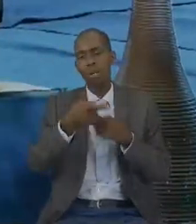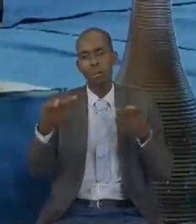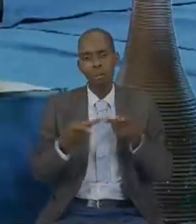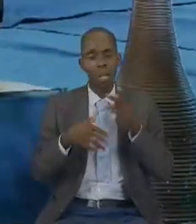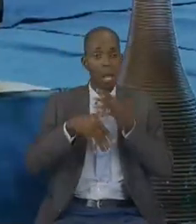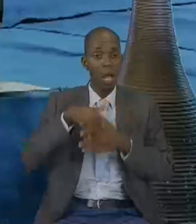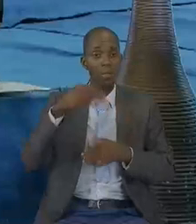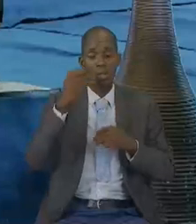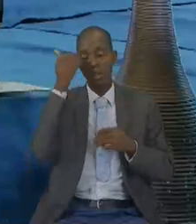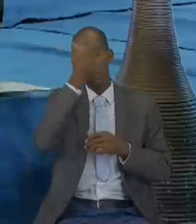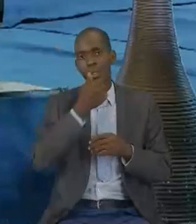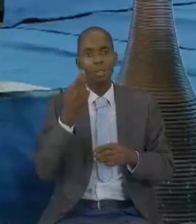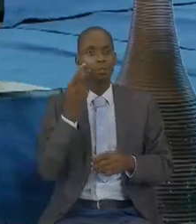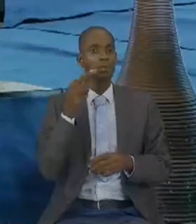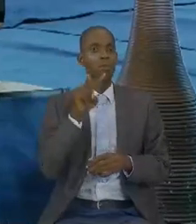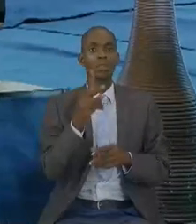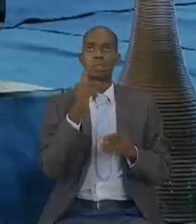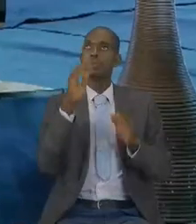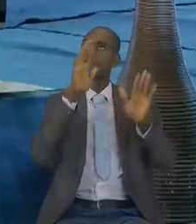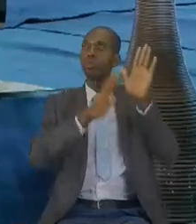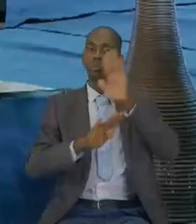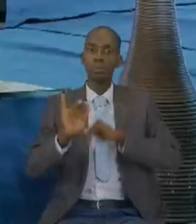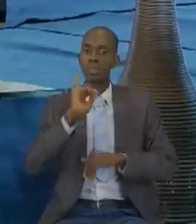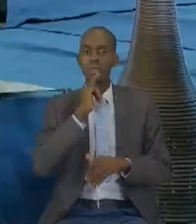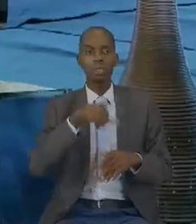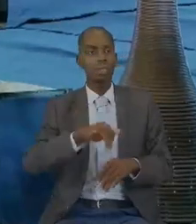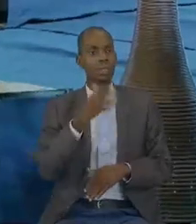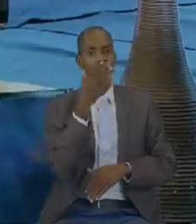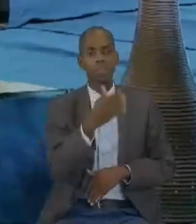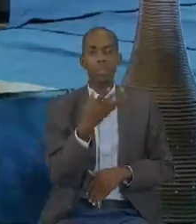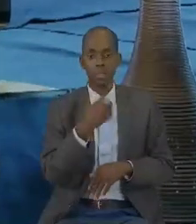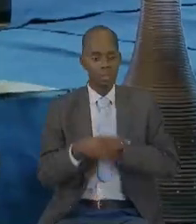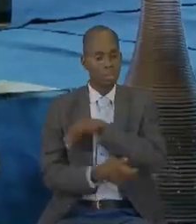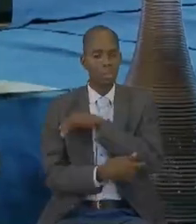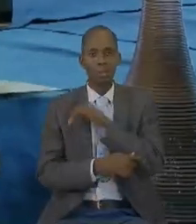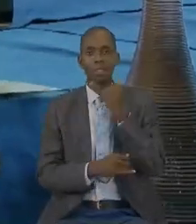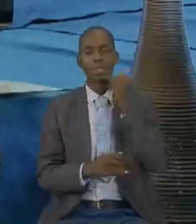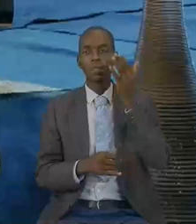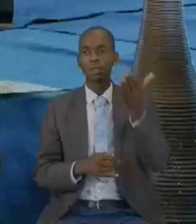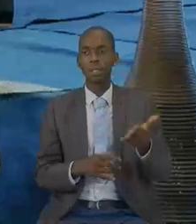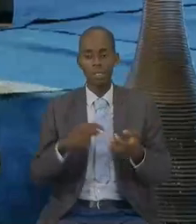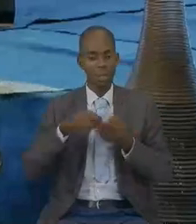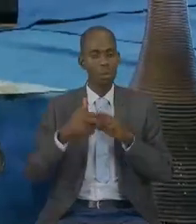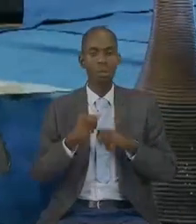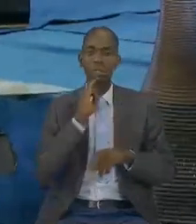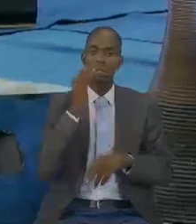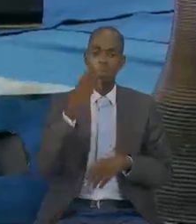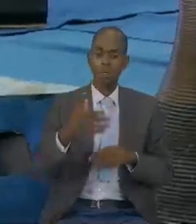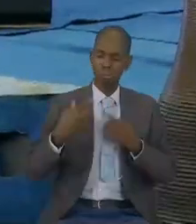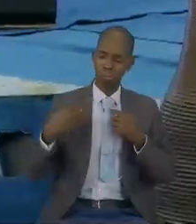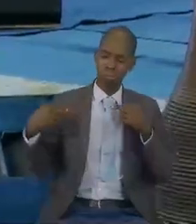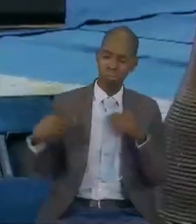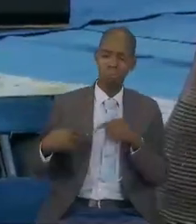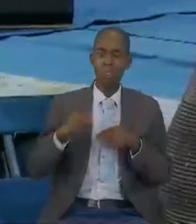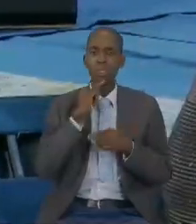arrivent au-delà de l'Afrique, et voici les tribulations, les épreuves, les tentations, les problèmes